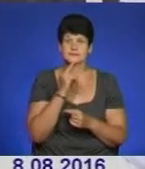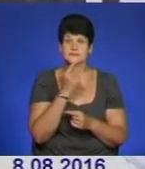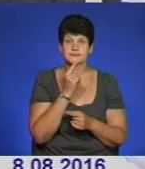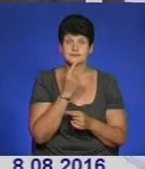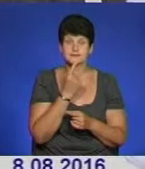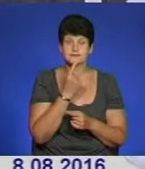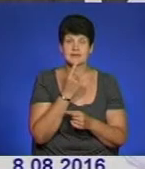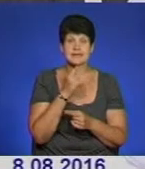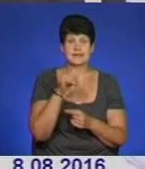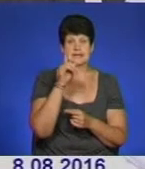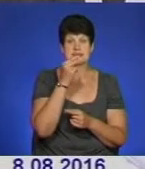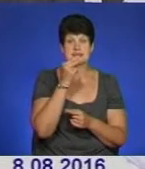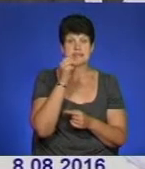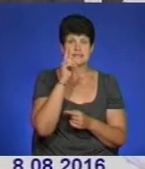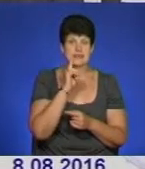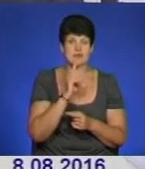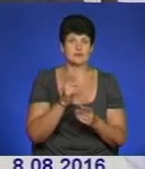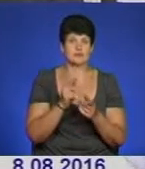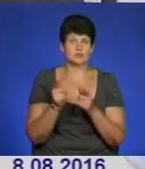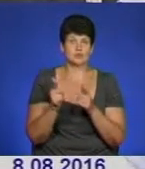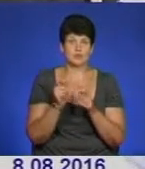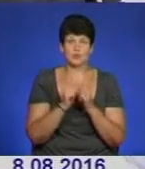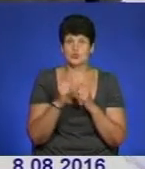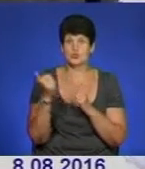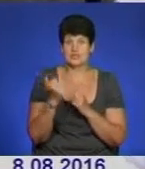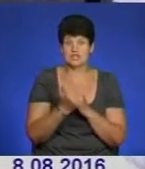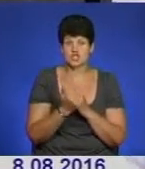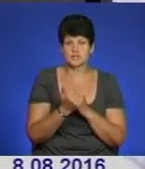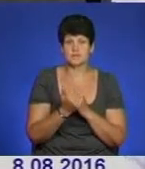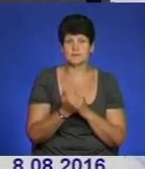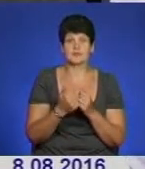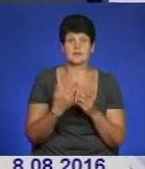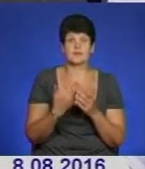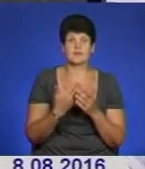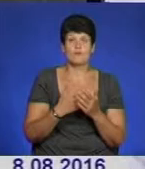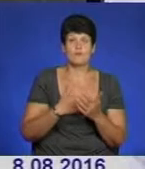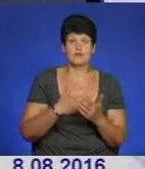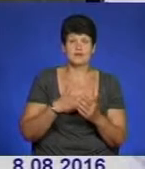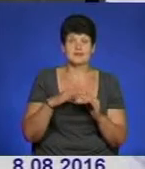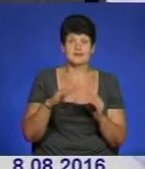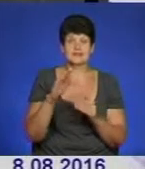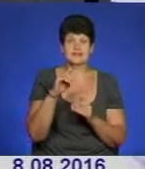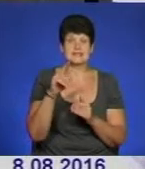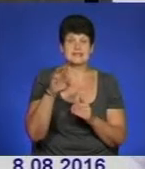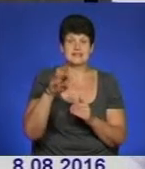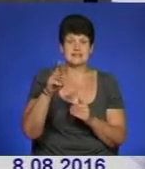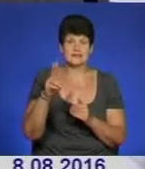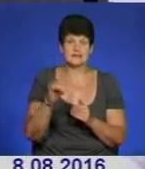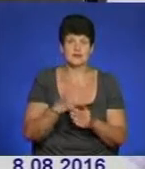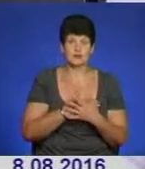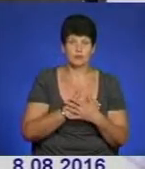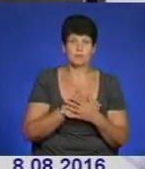складно. Страви готуємо, можна сказати, майже кожного тижня, тому що дядьки, мої діти, дуже їх люблять.